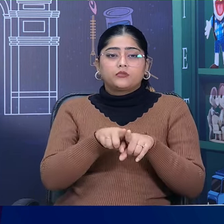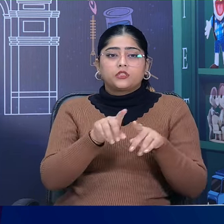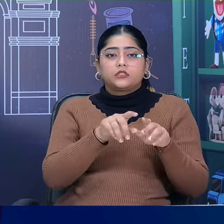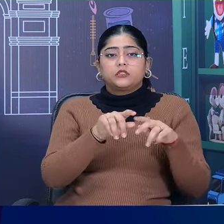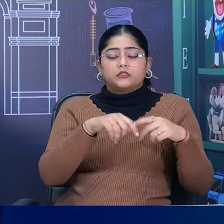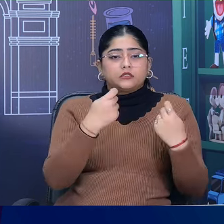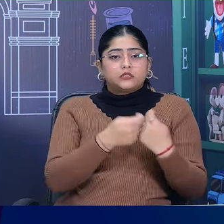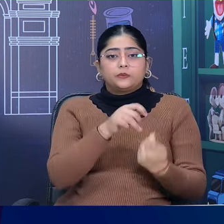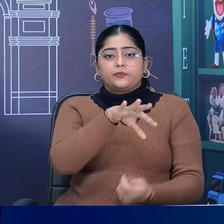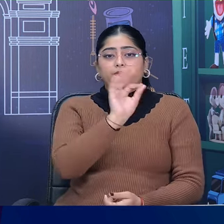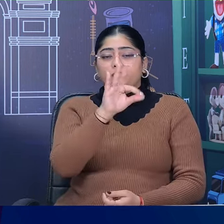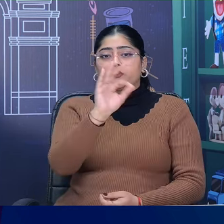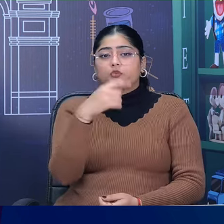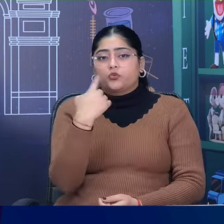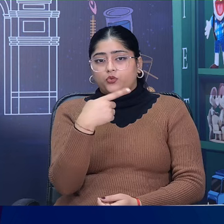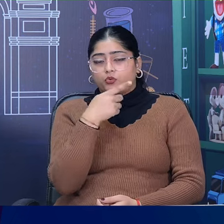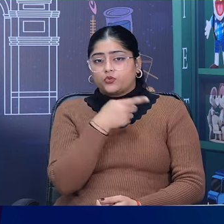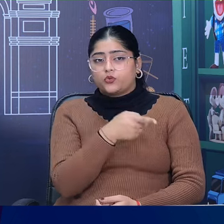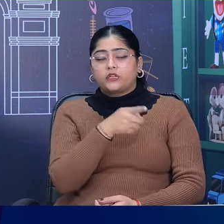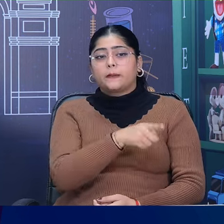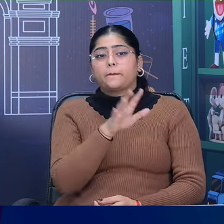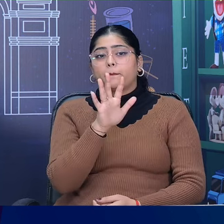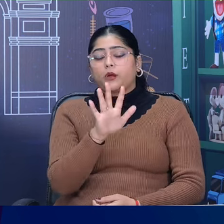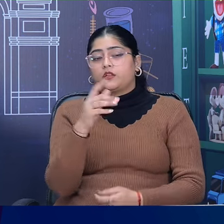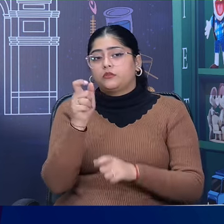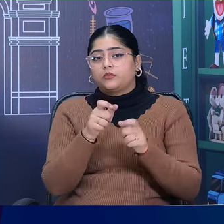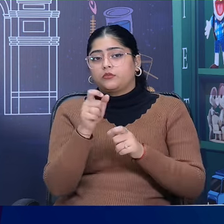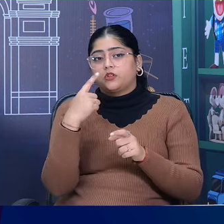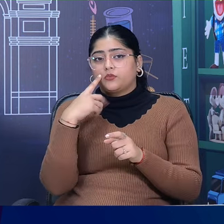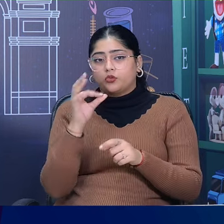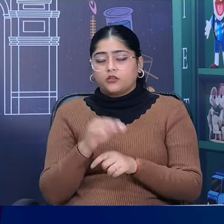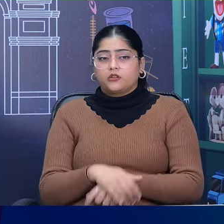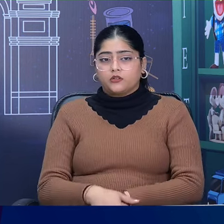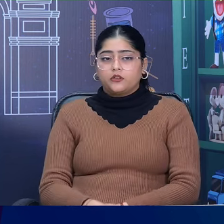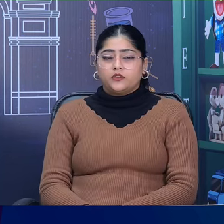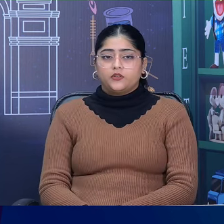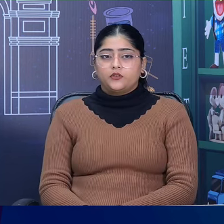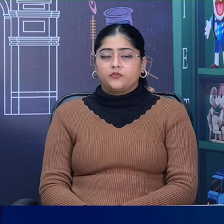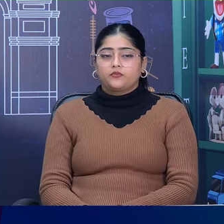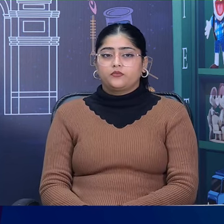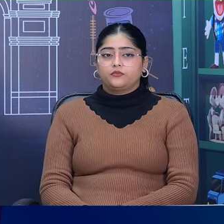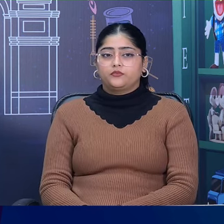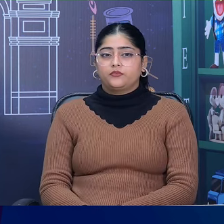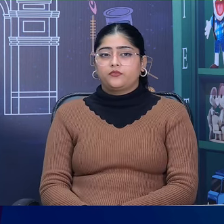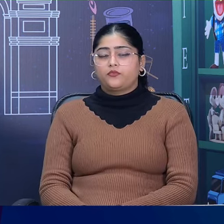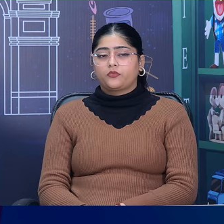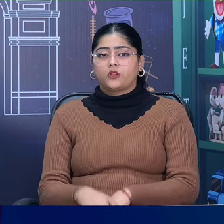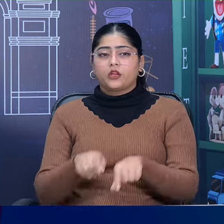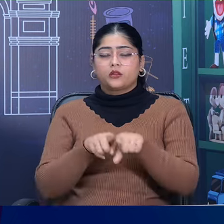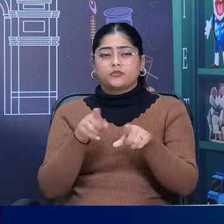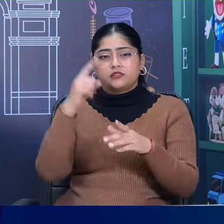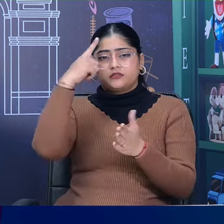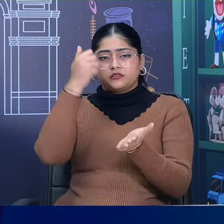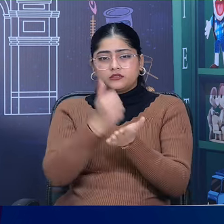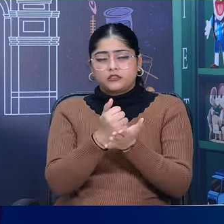वो प्रतिनिधि भी वो पंच भी बहुत इंपॉर्टेंट रोल प्ले करते हैं चीजों को बताने के लिए जी तो अगर सर कोई निर्णय हो